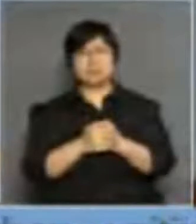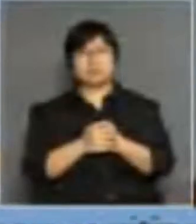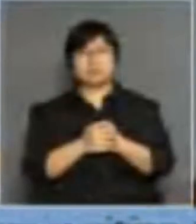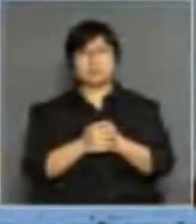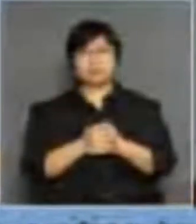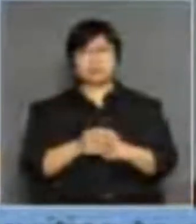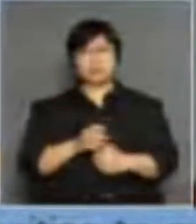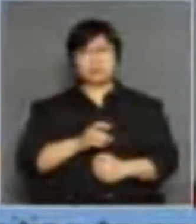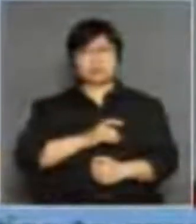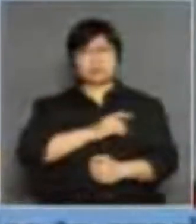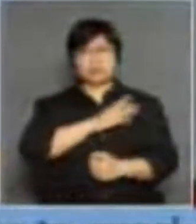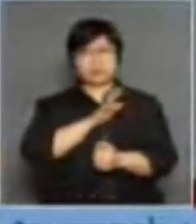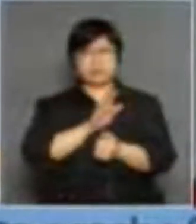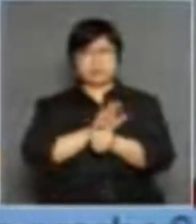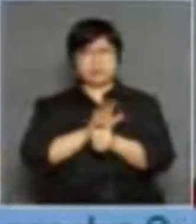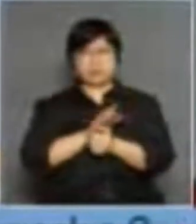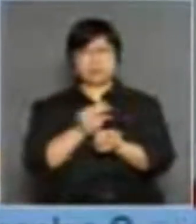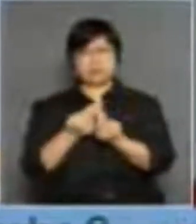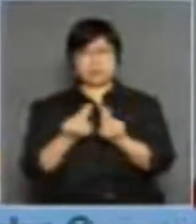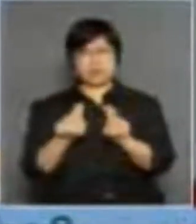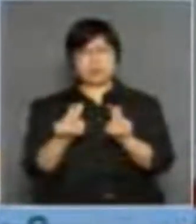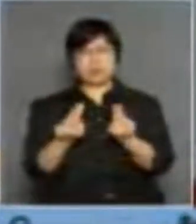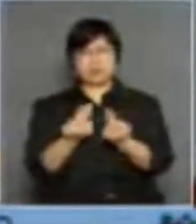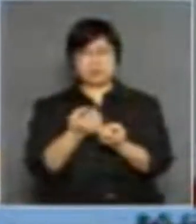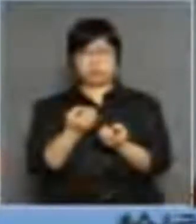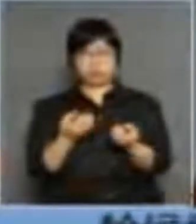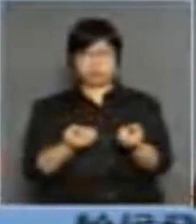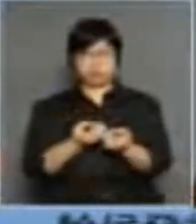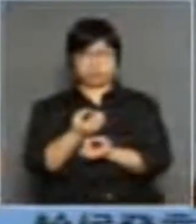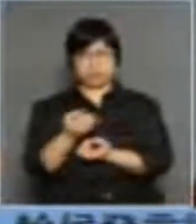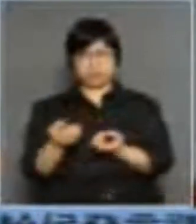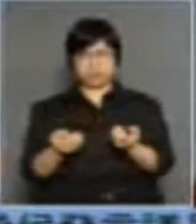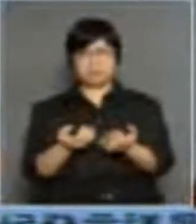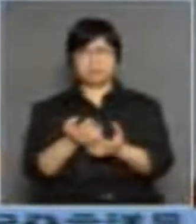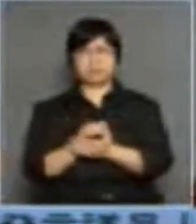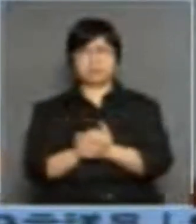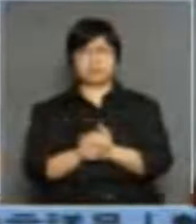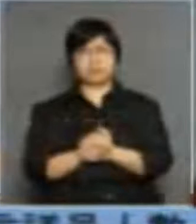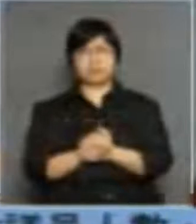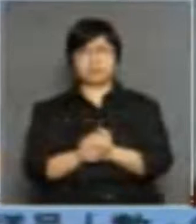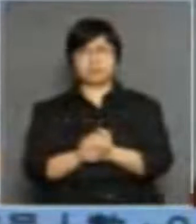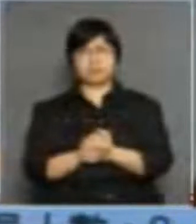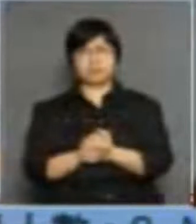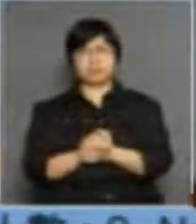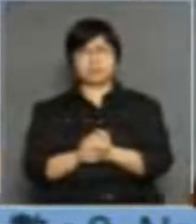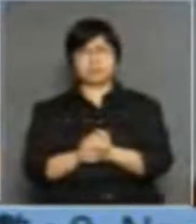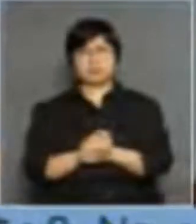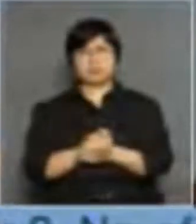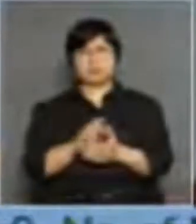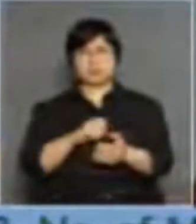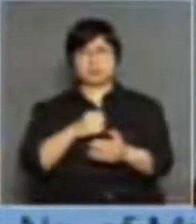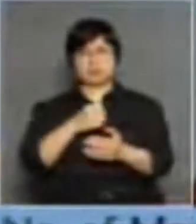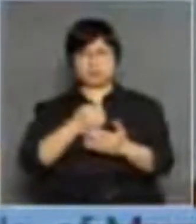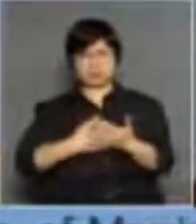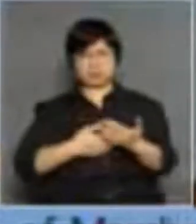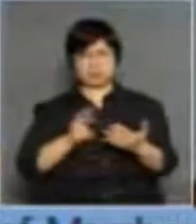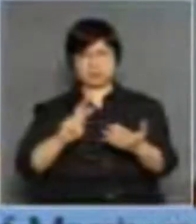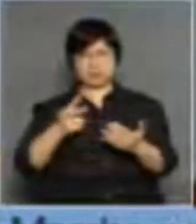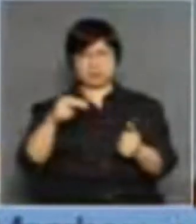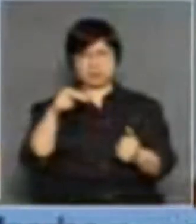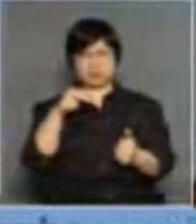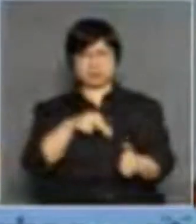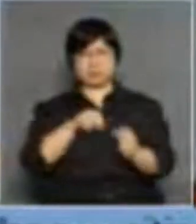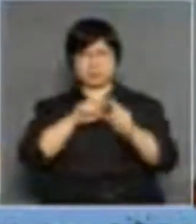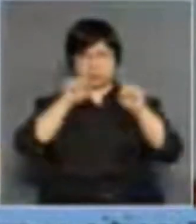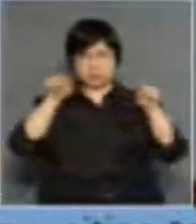自然護理及郊野公園是這個在我們的總目22的管制人員報告裏面，